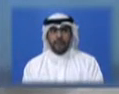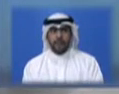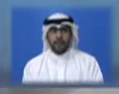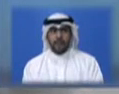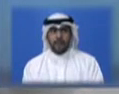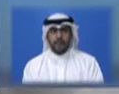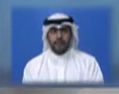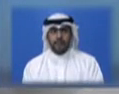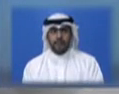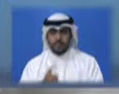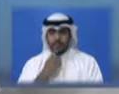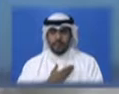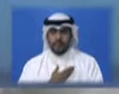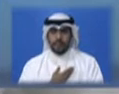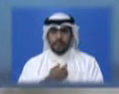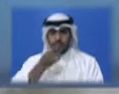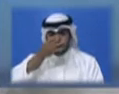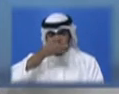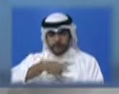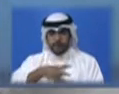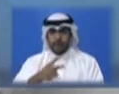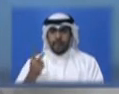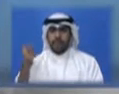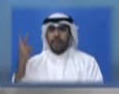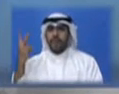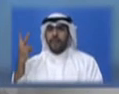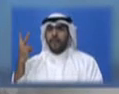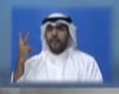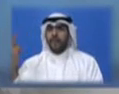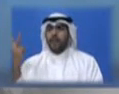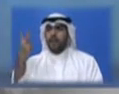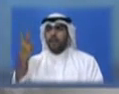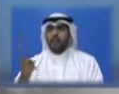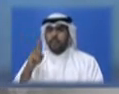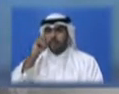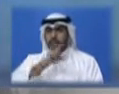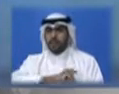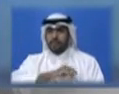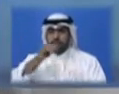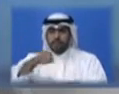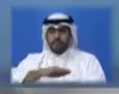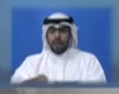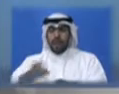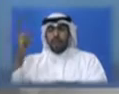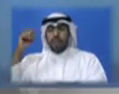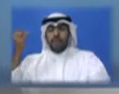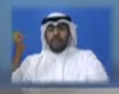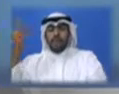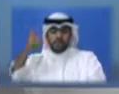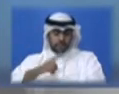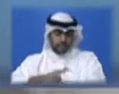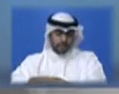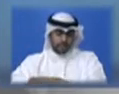منيرة محمد عبد الله الجلاهمة أرملة محمد أحمد شاهين الغانم عن عمر الناهز